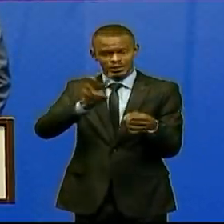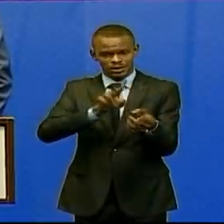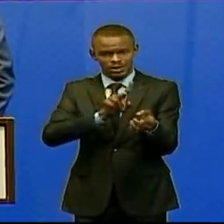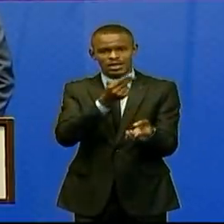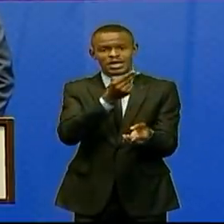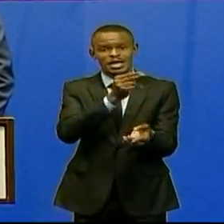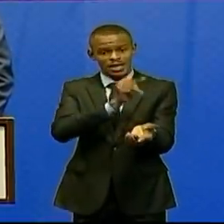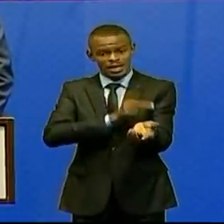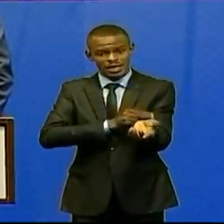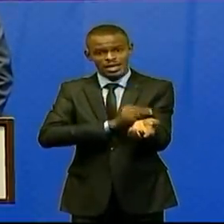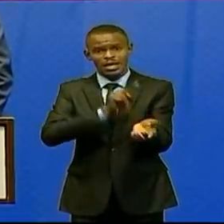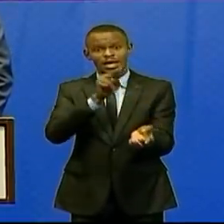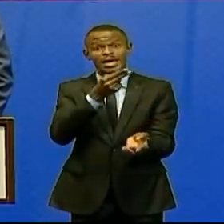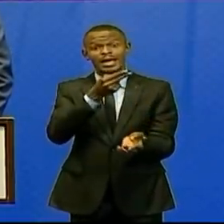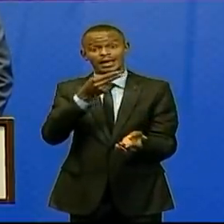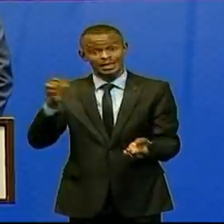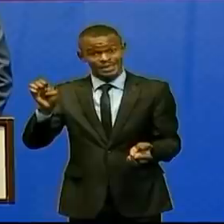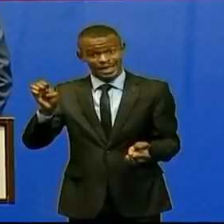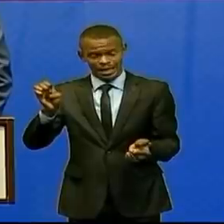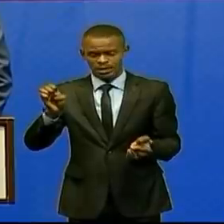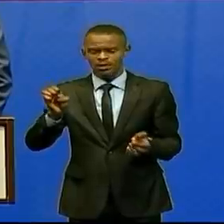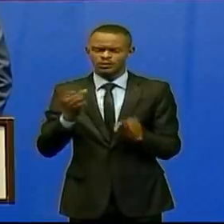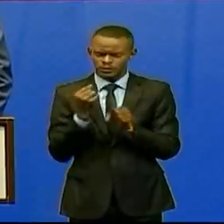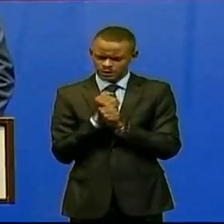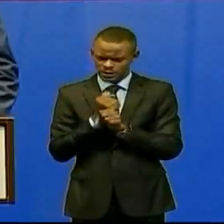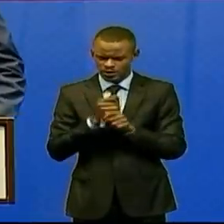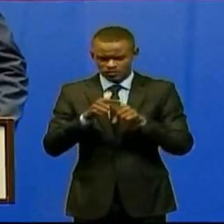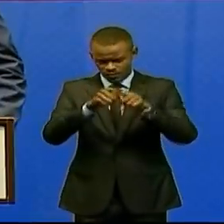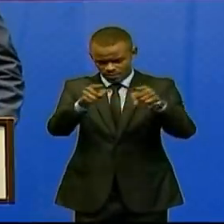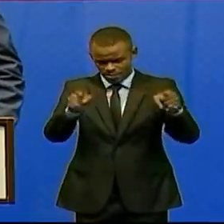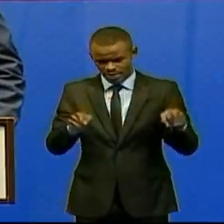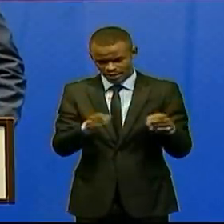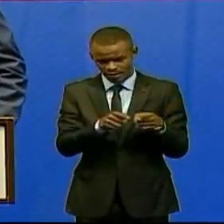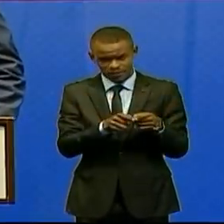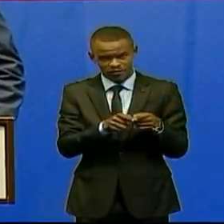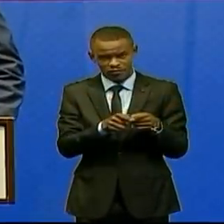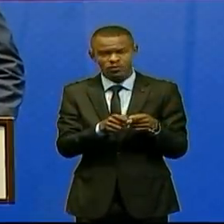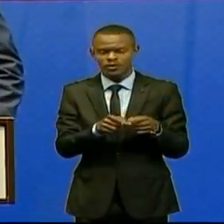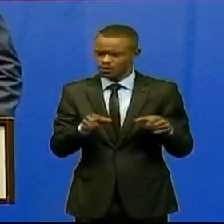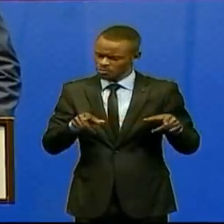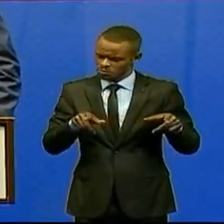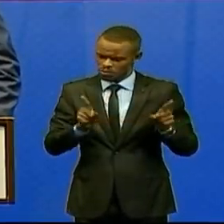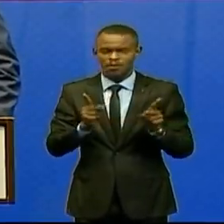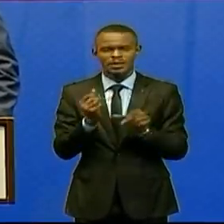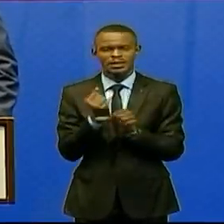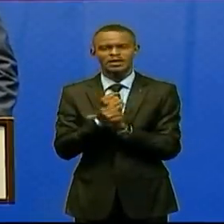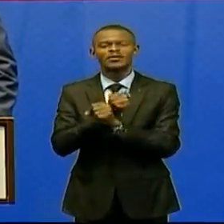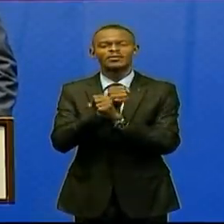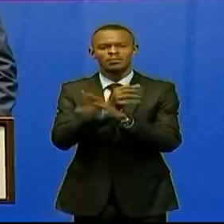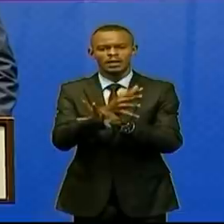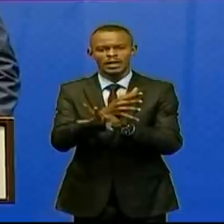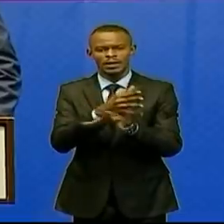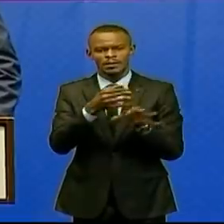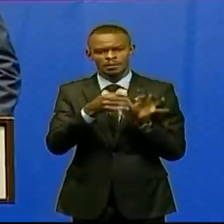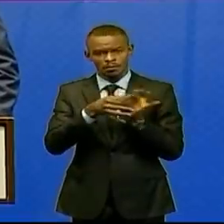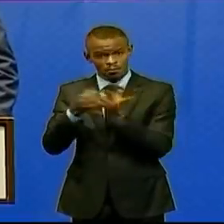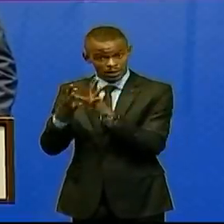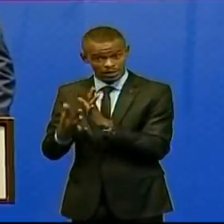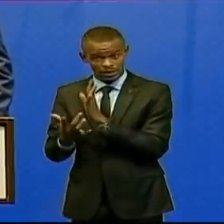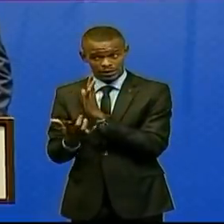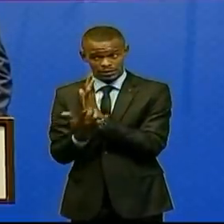hectares. Le restant des travaux sera pris en charge par le partenariat public-privé à conclure.